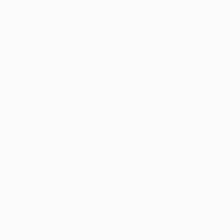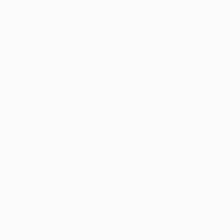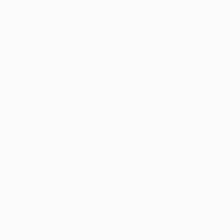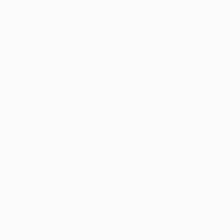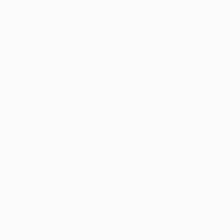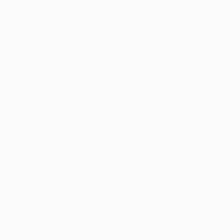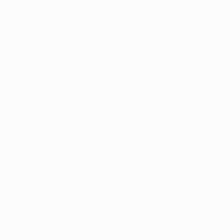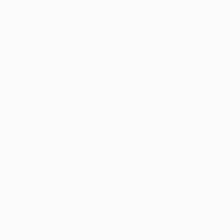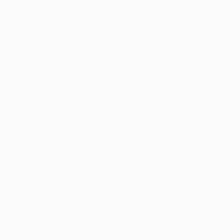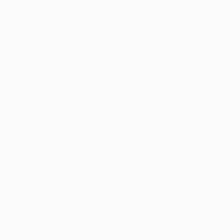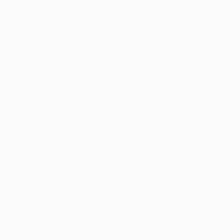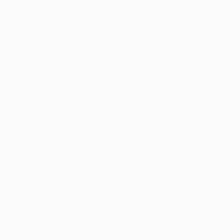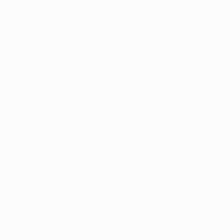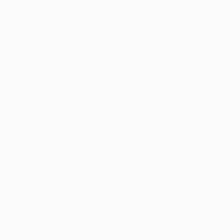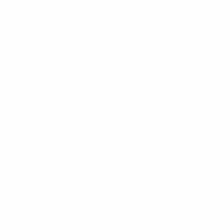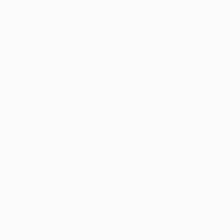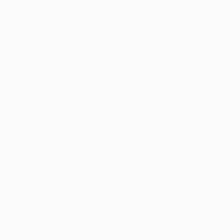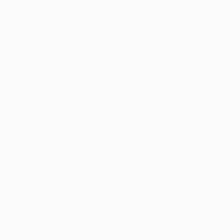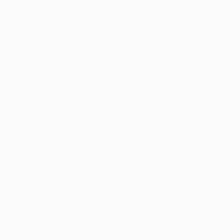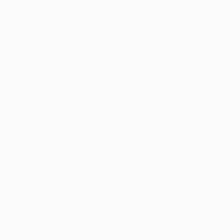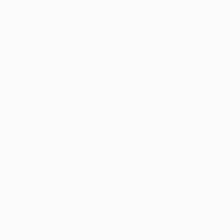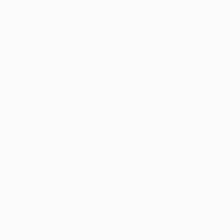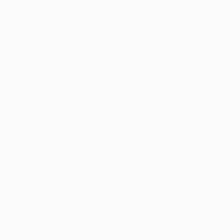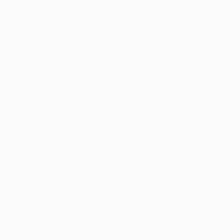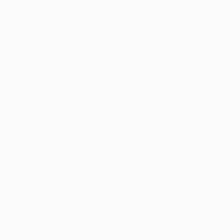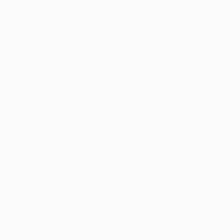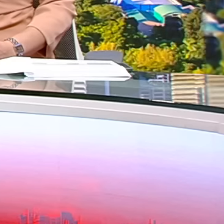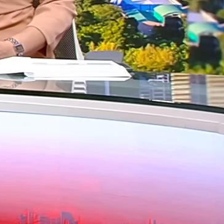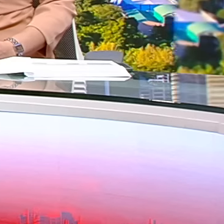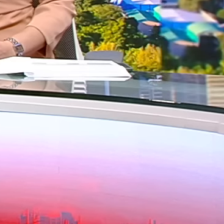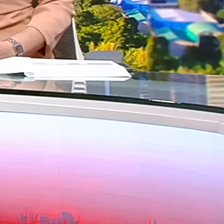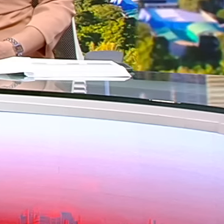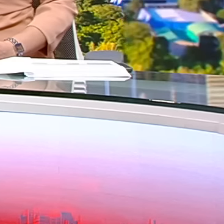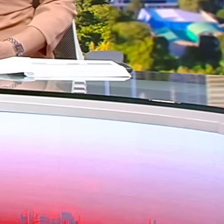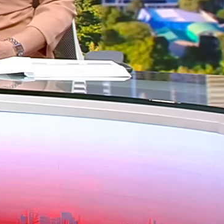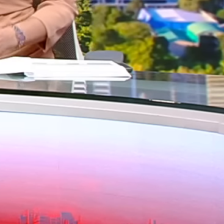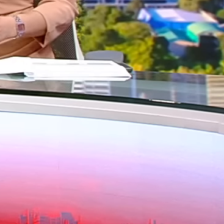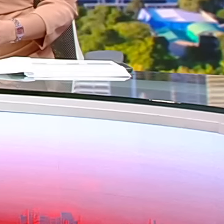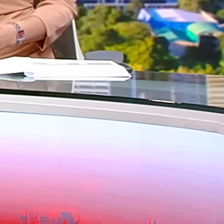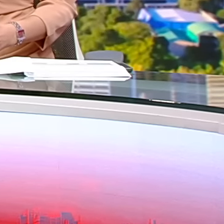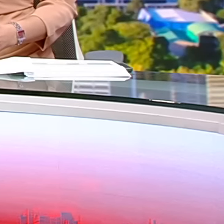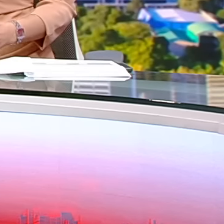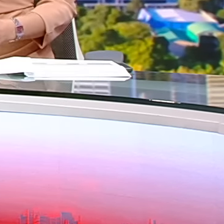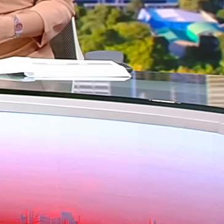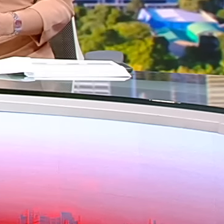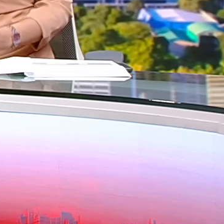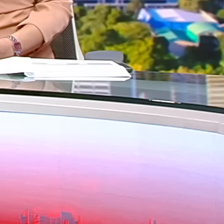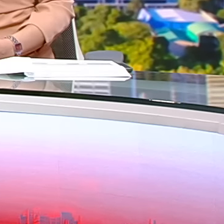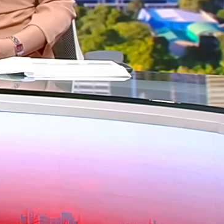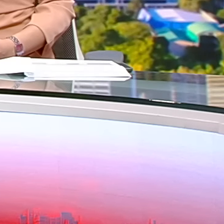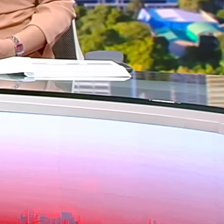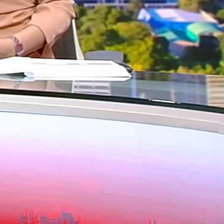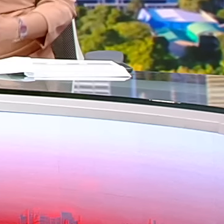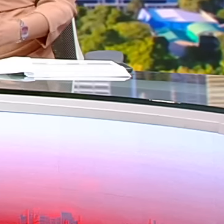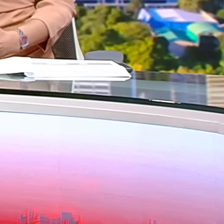สนับสนุนโดยหิวเมื่อไหร่ก็แวะมา 7-Eleven ช่วงนี้พาไปติดตามข้อมูลการประกาศเตือนจากกรมอุตุนิยมวิ